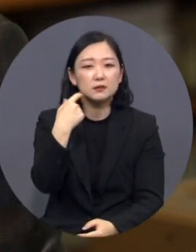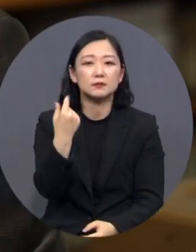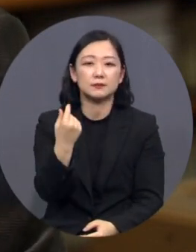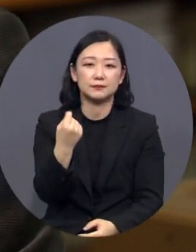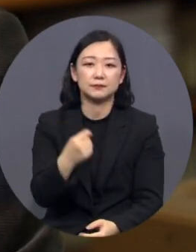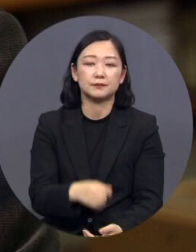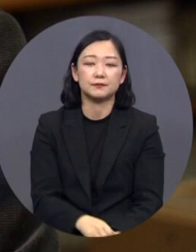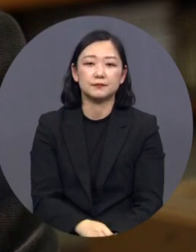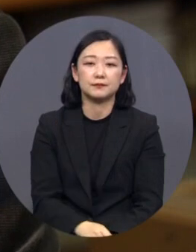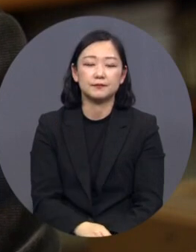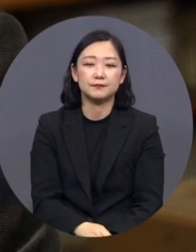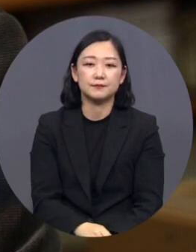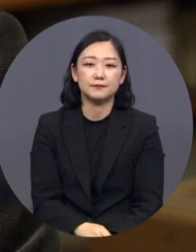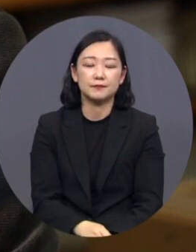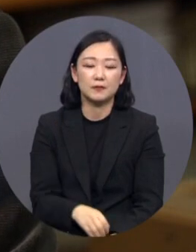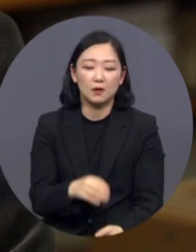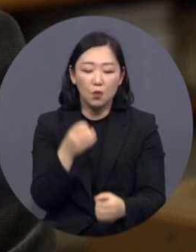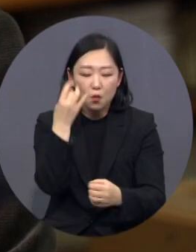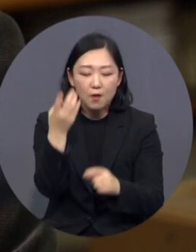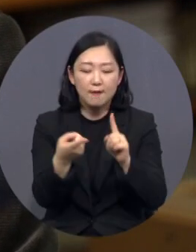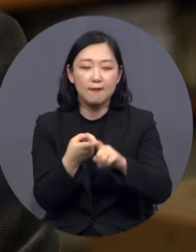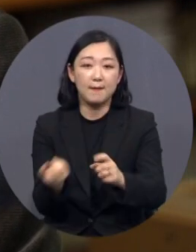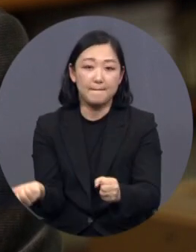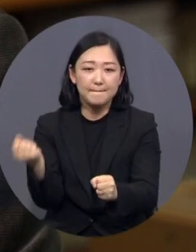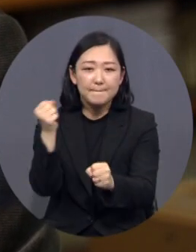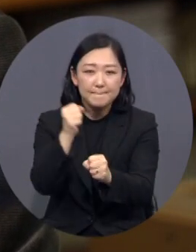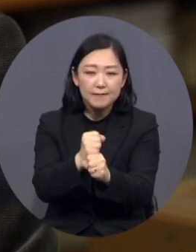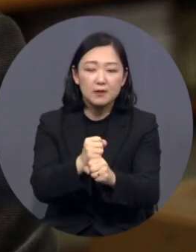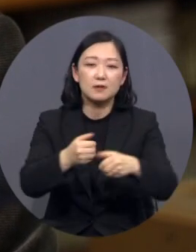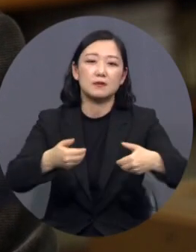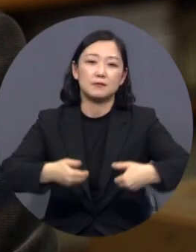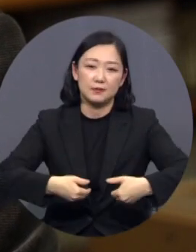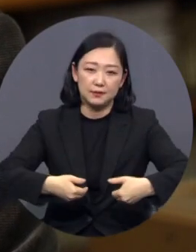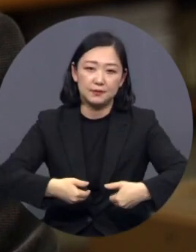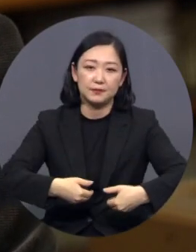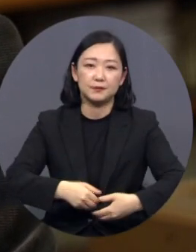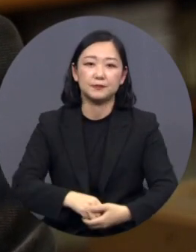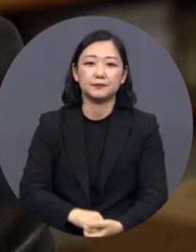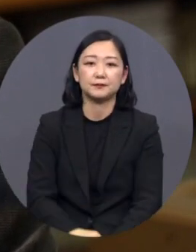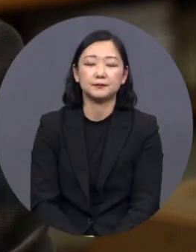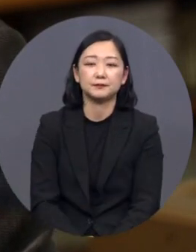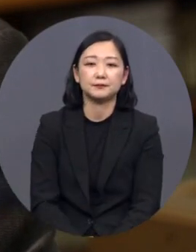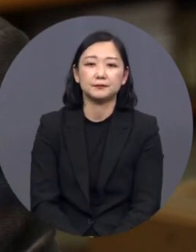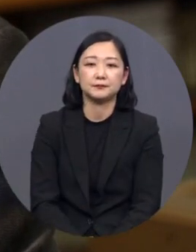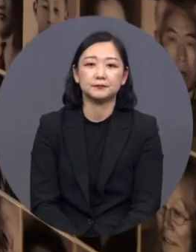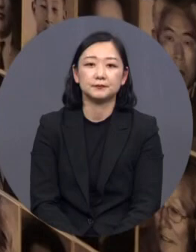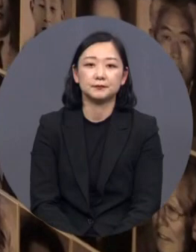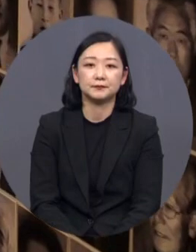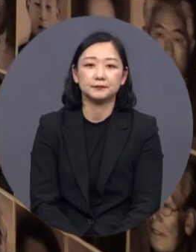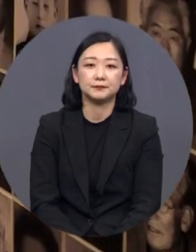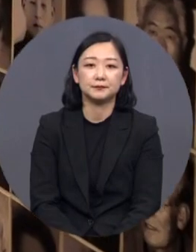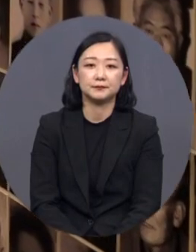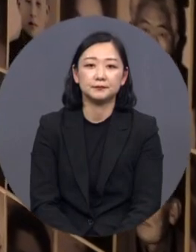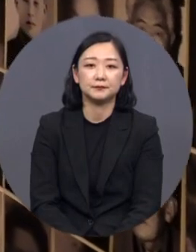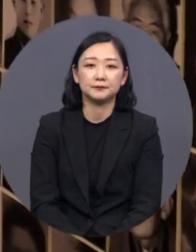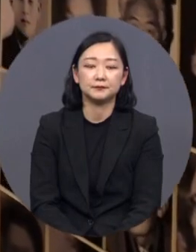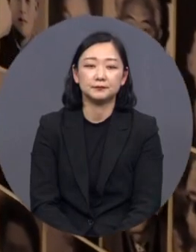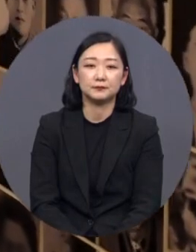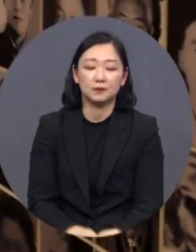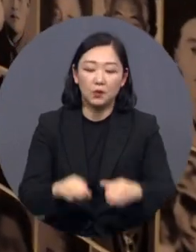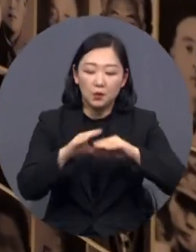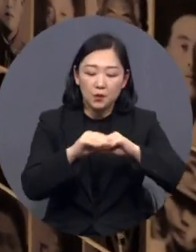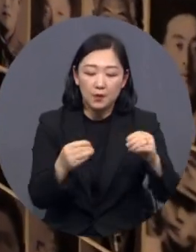그거는 제대로 원위 치대로 복원시켜 놓는게 바람직하다고 저 생각을 합니다